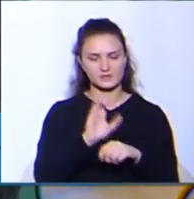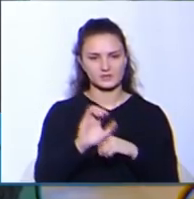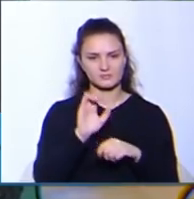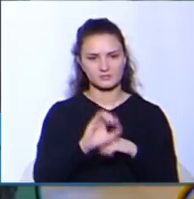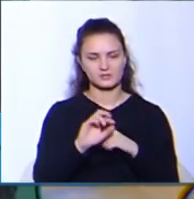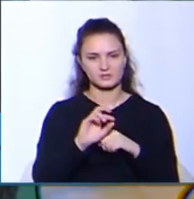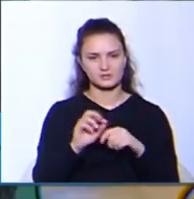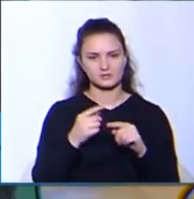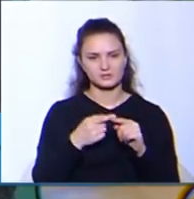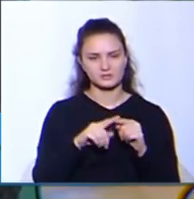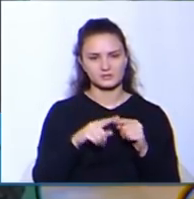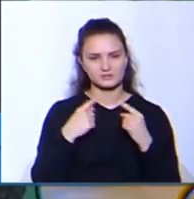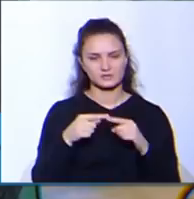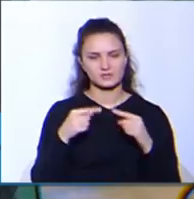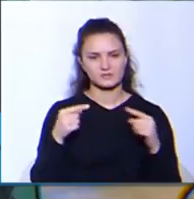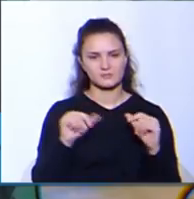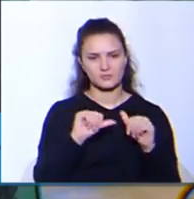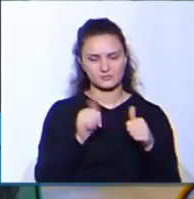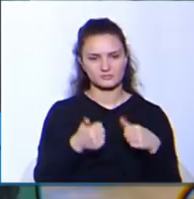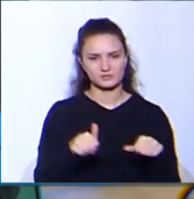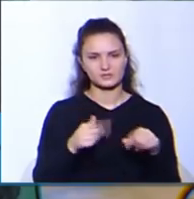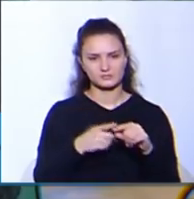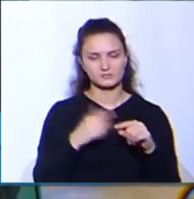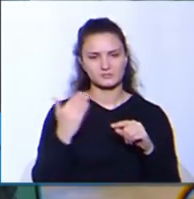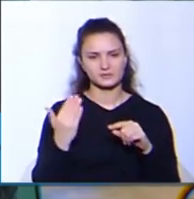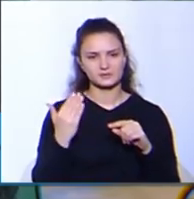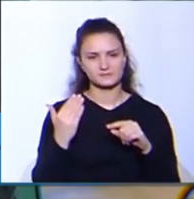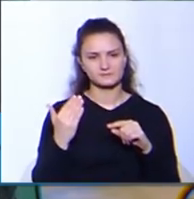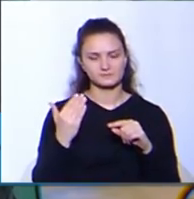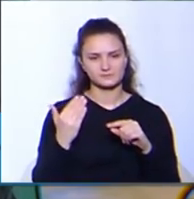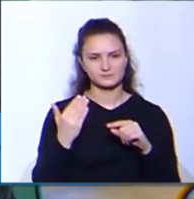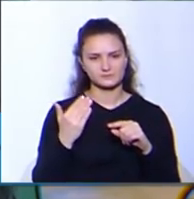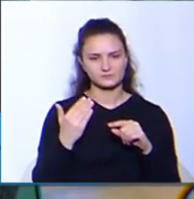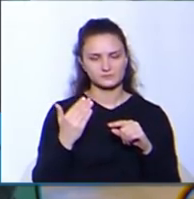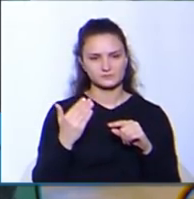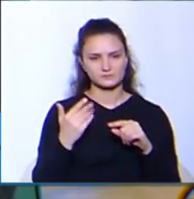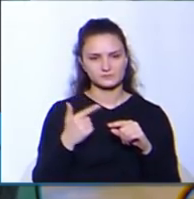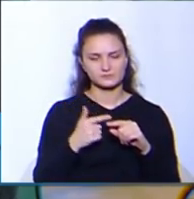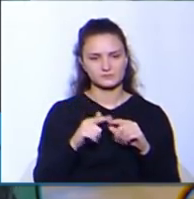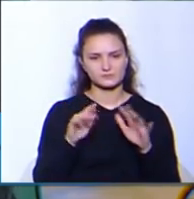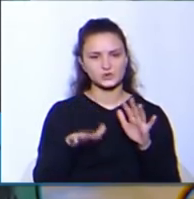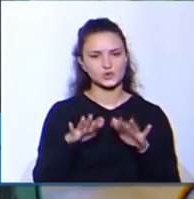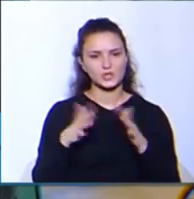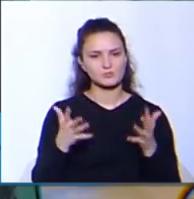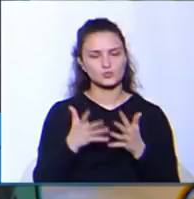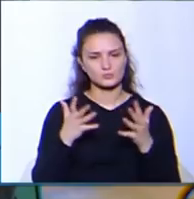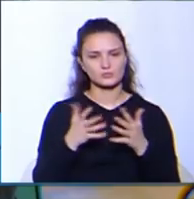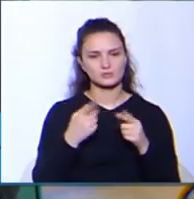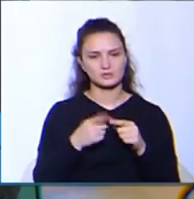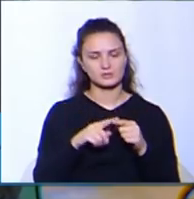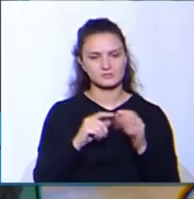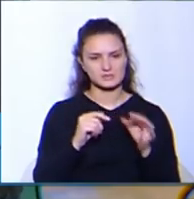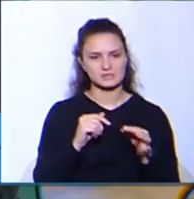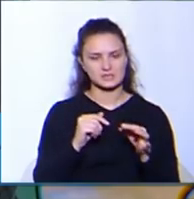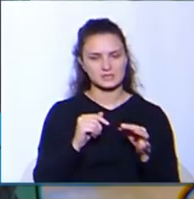და სხვადასხვა მეთოდებით აქედან გამომდინარე მათი წონა ძალიან სუბუქია და აქედან მცირეა და